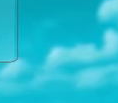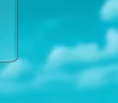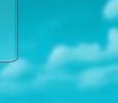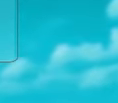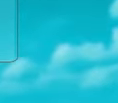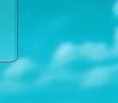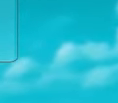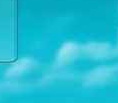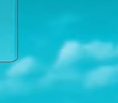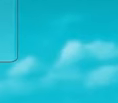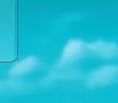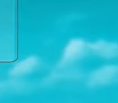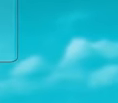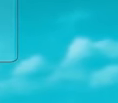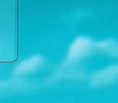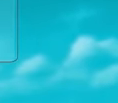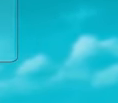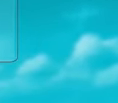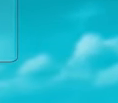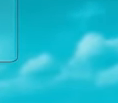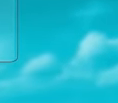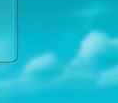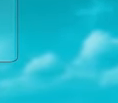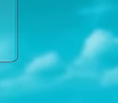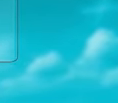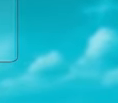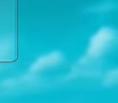В Байконуре днем +21, ночью +5.